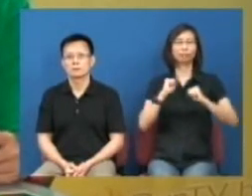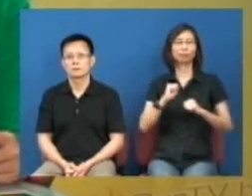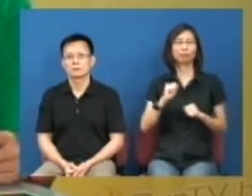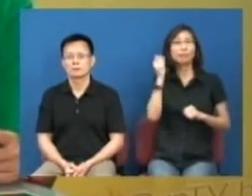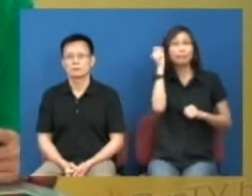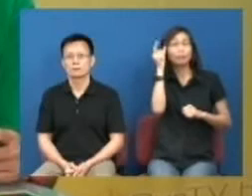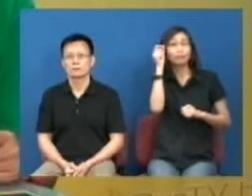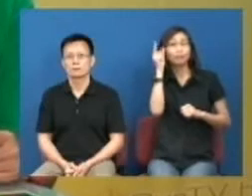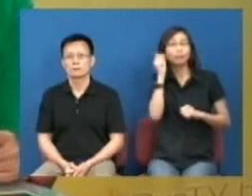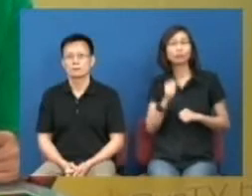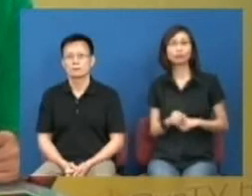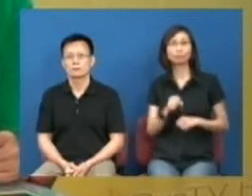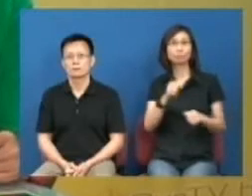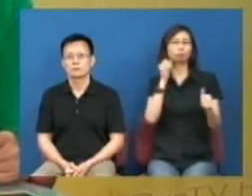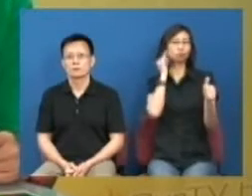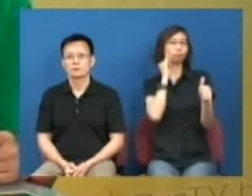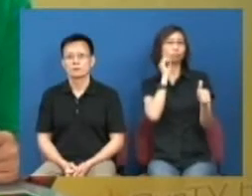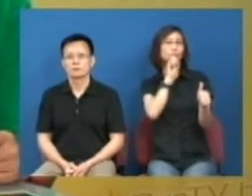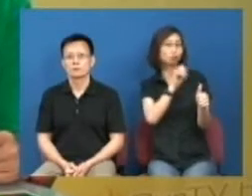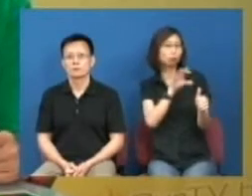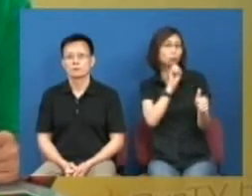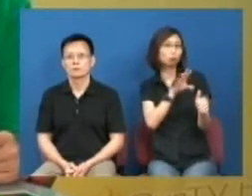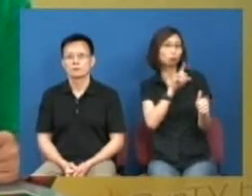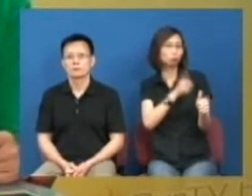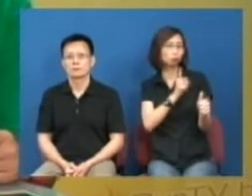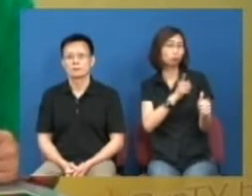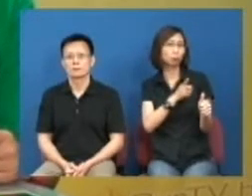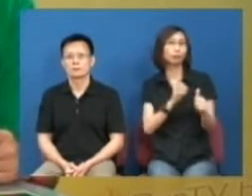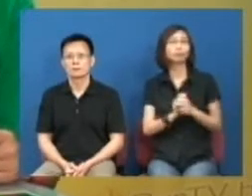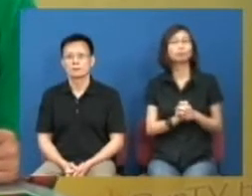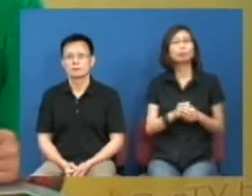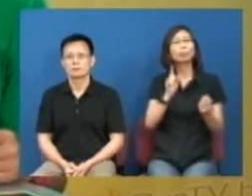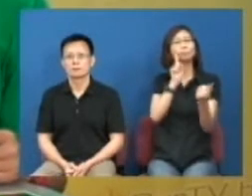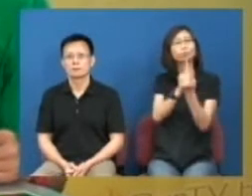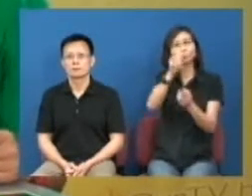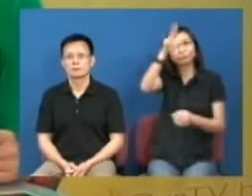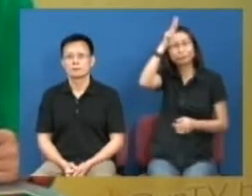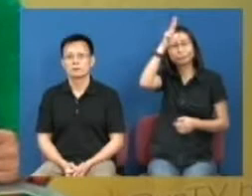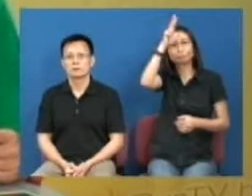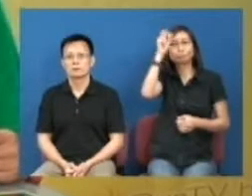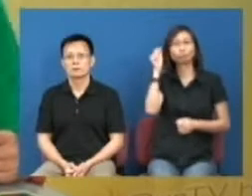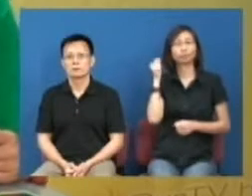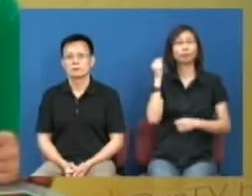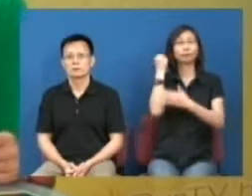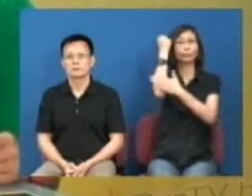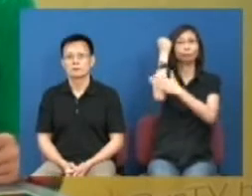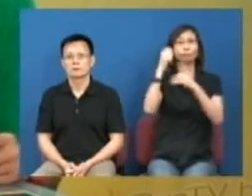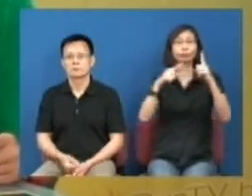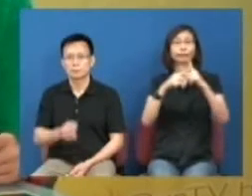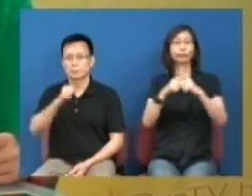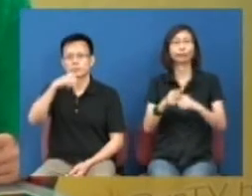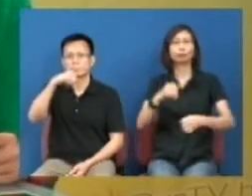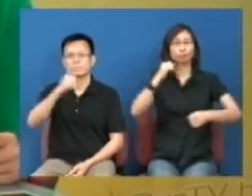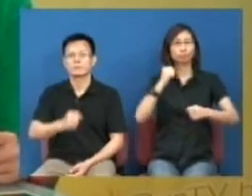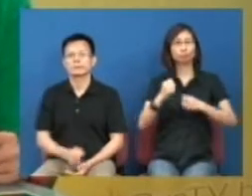民聯，或者甚至警告一些即係對政府即係採取一些示威行動的人士啊，唔好再搞嘢啦咁樣。 係。 咁